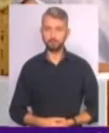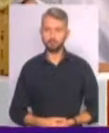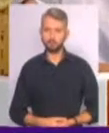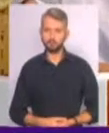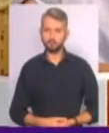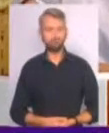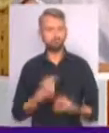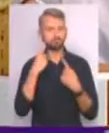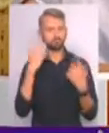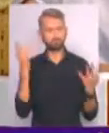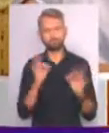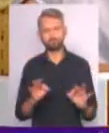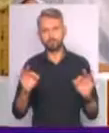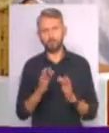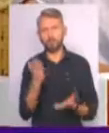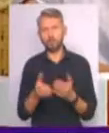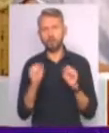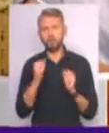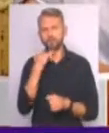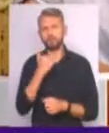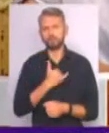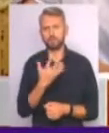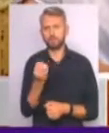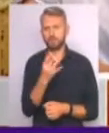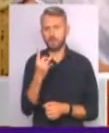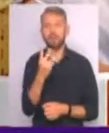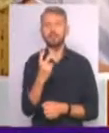Не чути нічого. Якщо можна, зателефонуйте ще один раз.